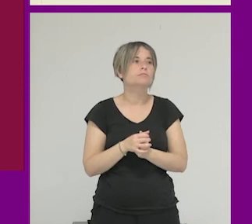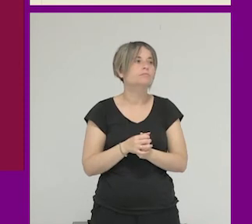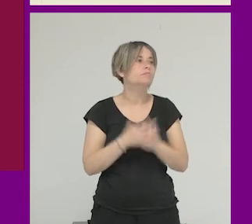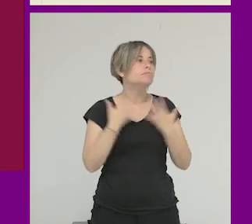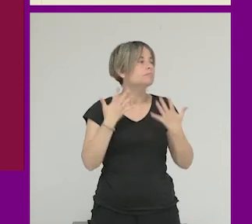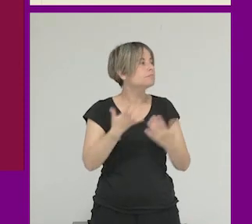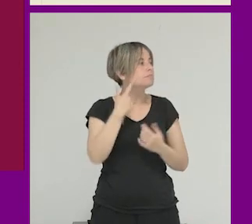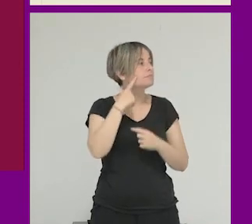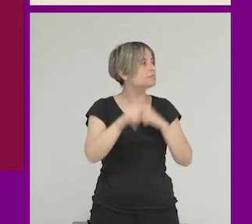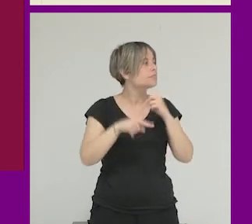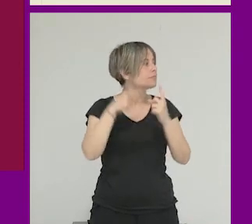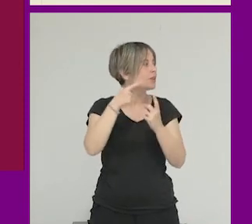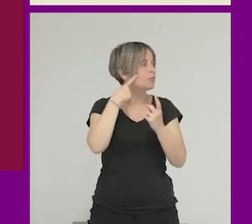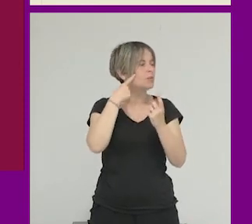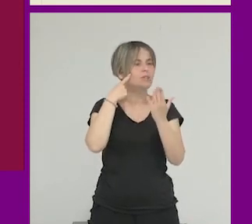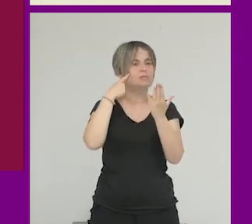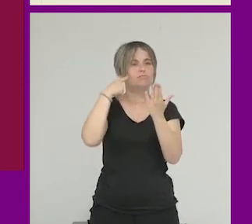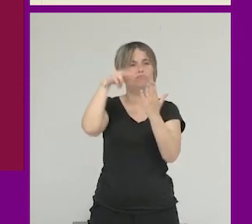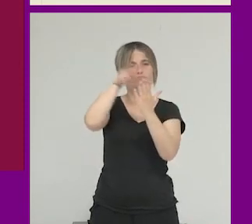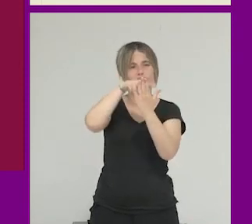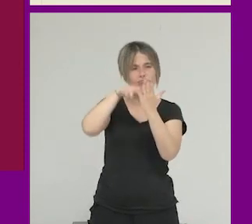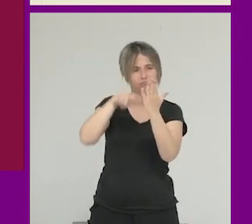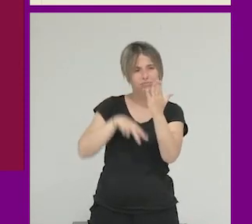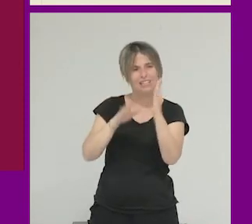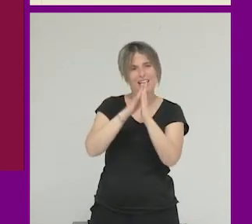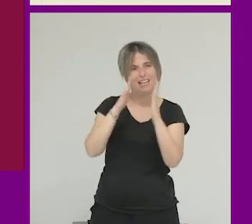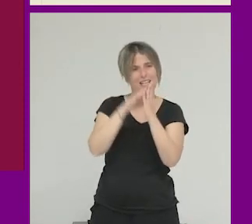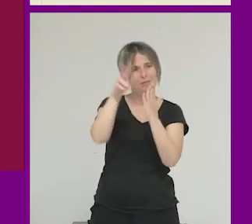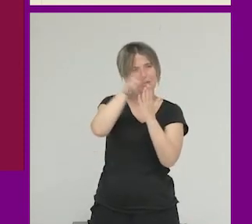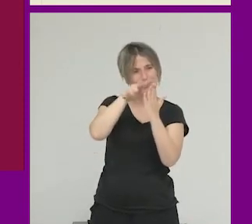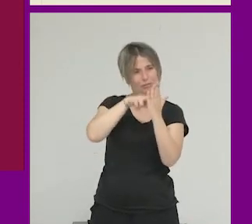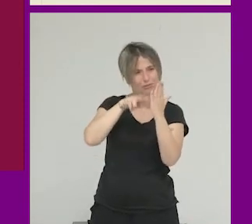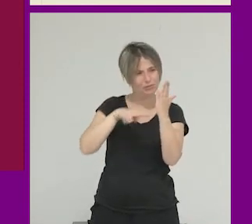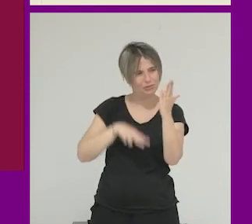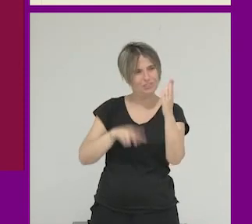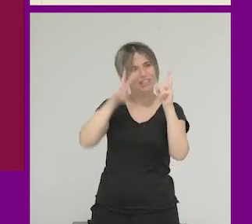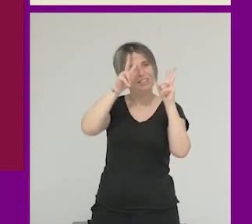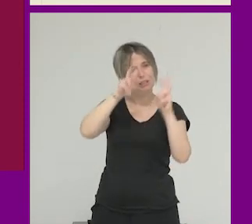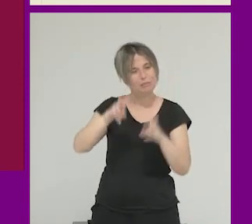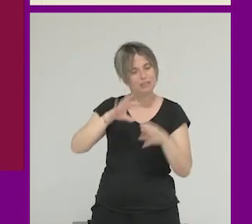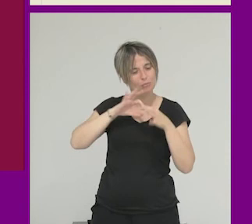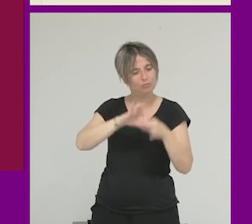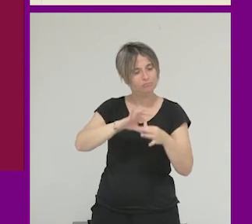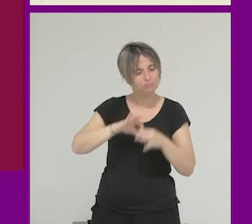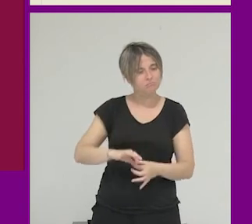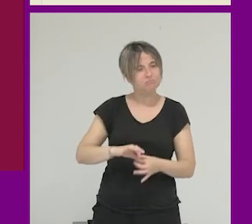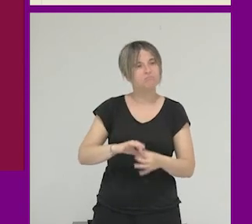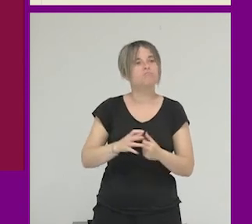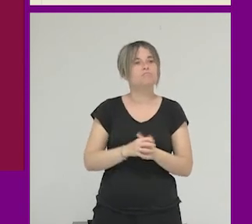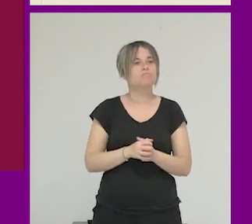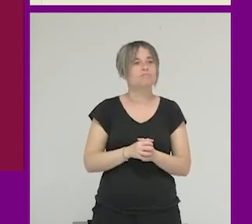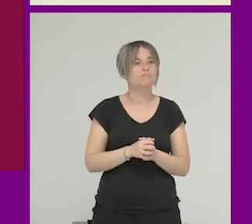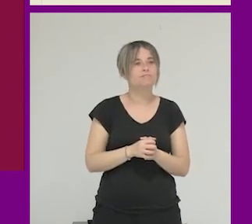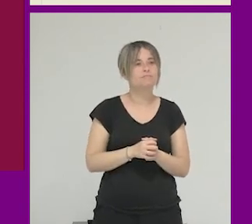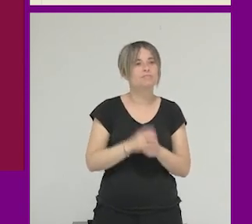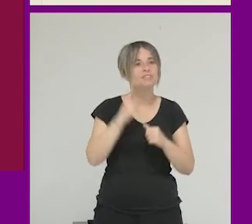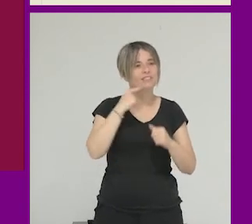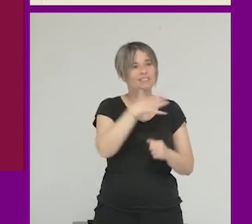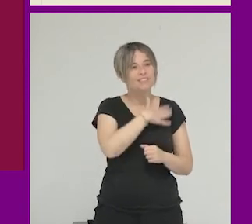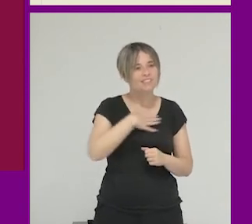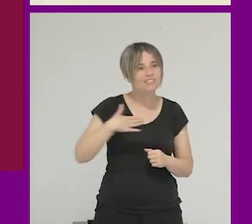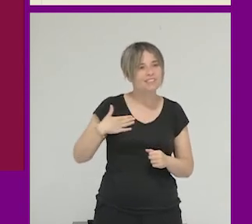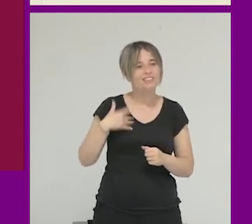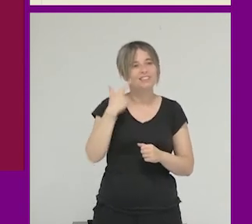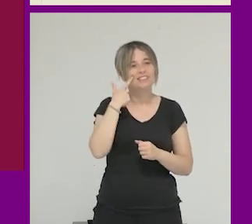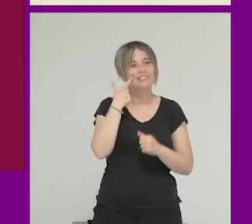Gero irakurri ditu asko honen inguruan pizka bat kokatzeko gaian, eta ikusi dut, bueno, desiraren inguruan, berez desiraren